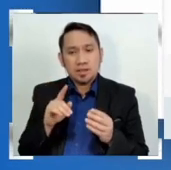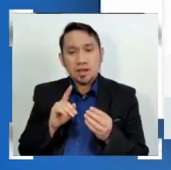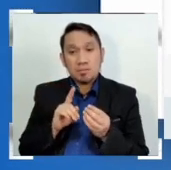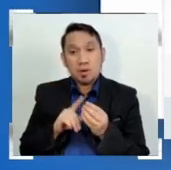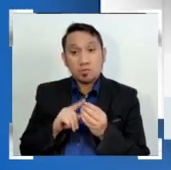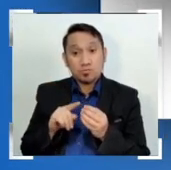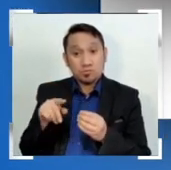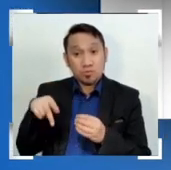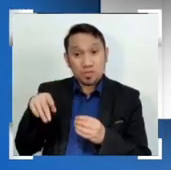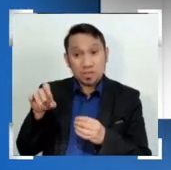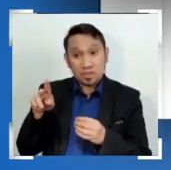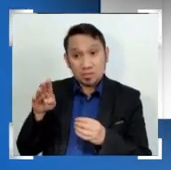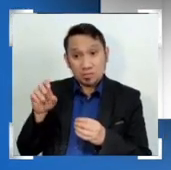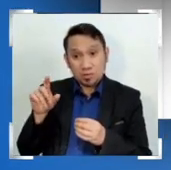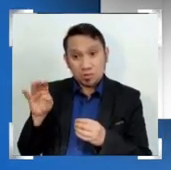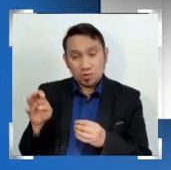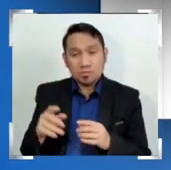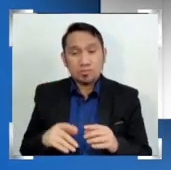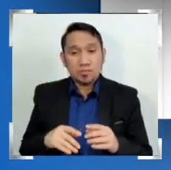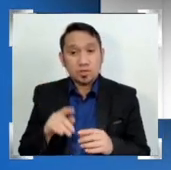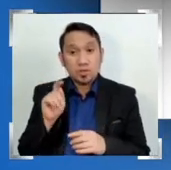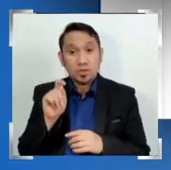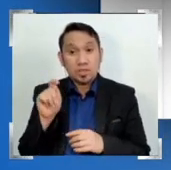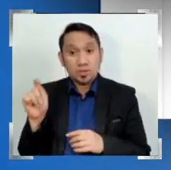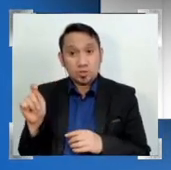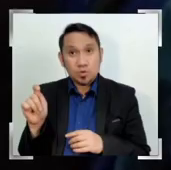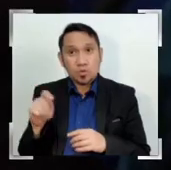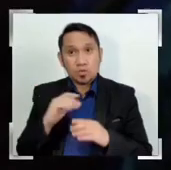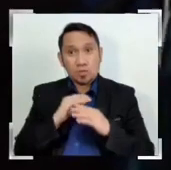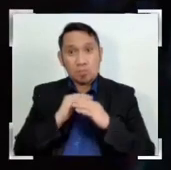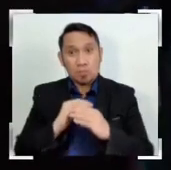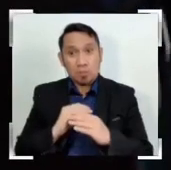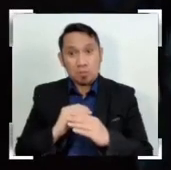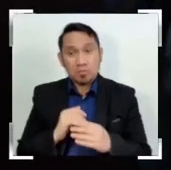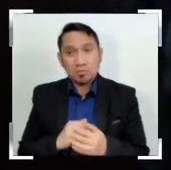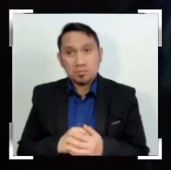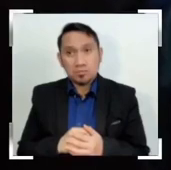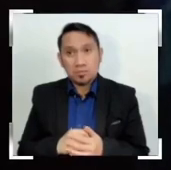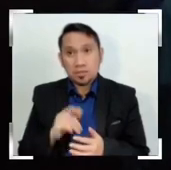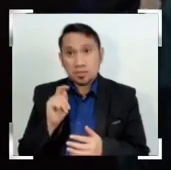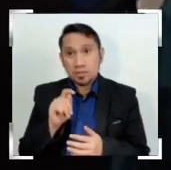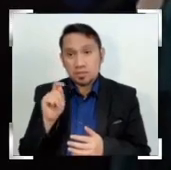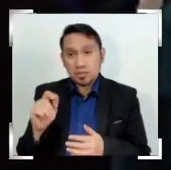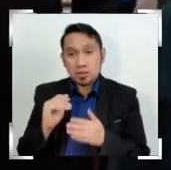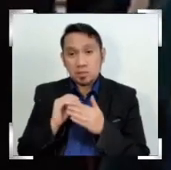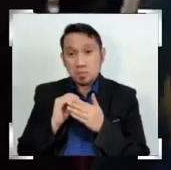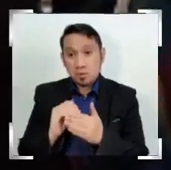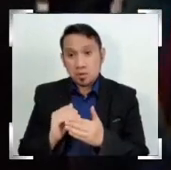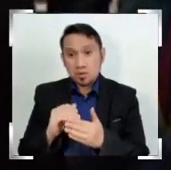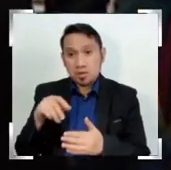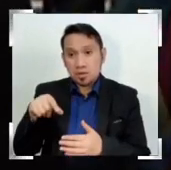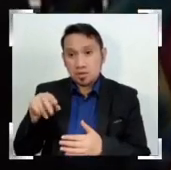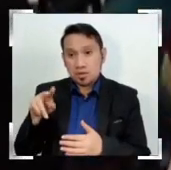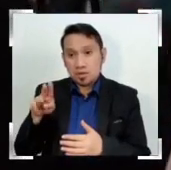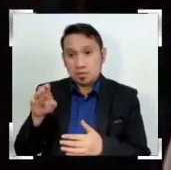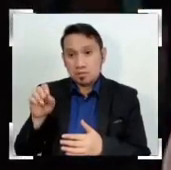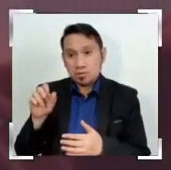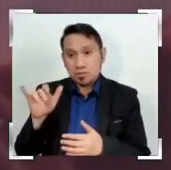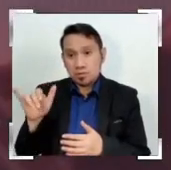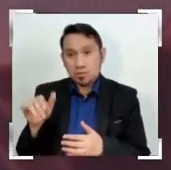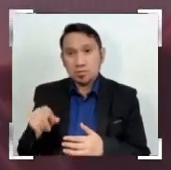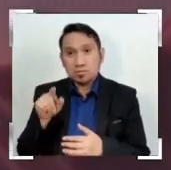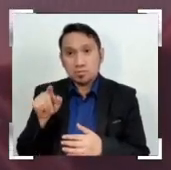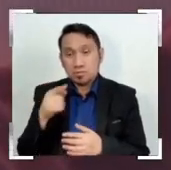naban naman sa TikTok ang account ng pastor. Kinumpirma ng TikTok na banned na nga si Kibuloy sa TikTok alinsunod sa